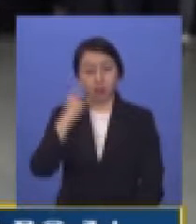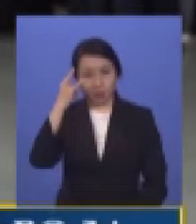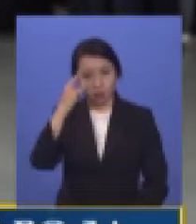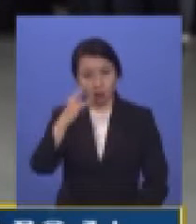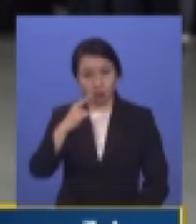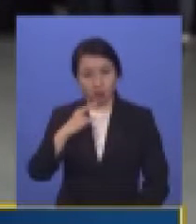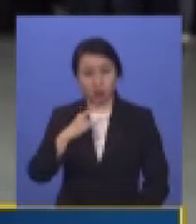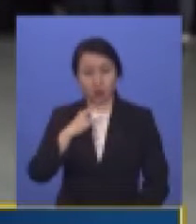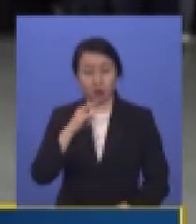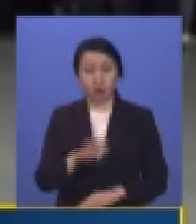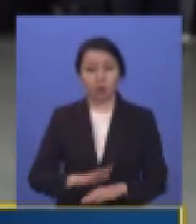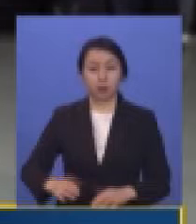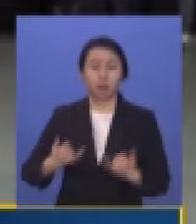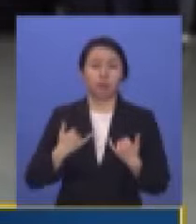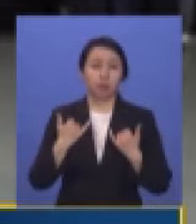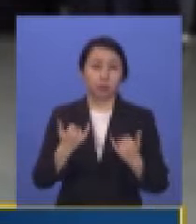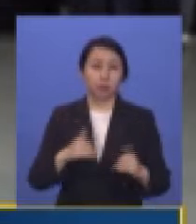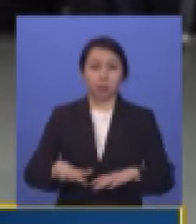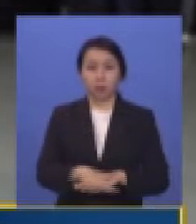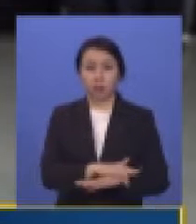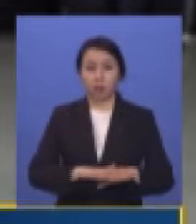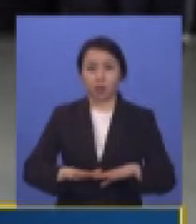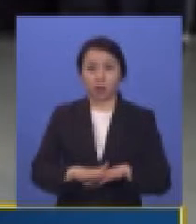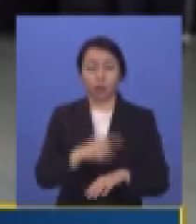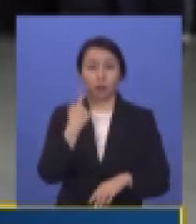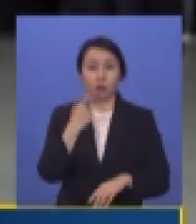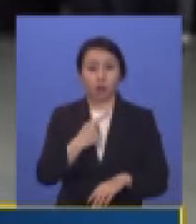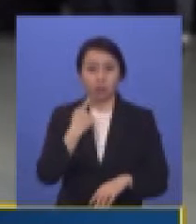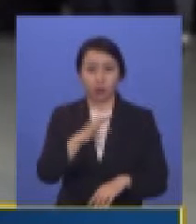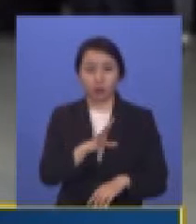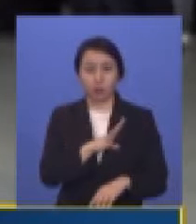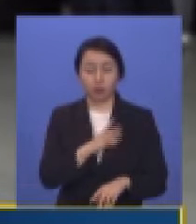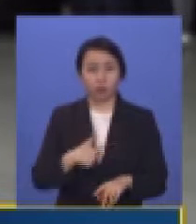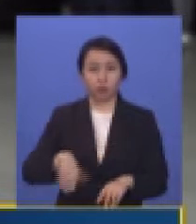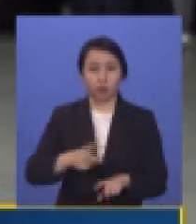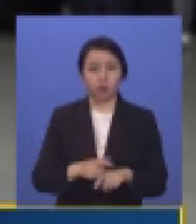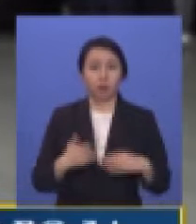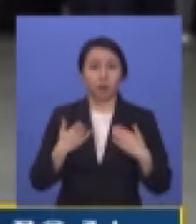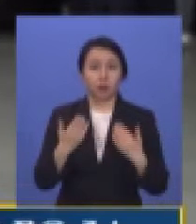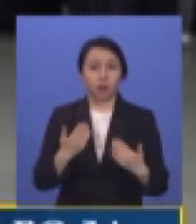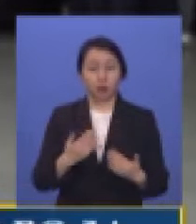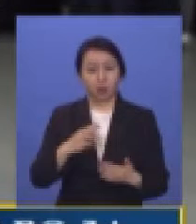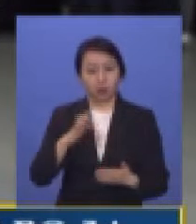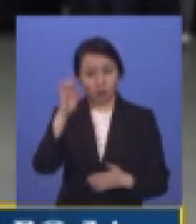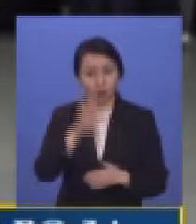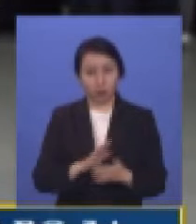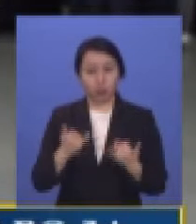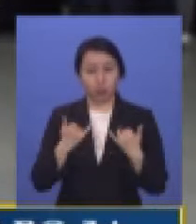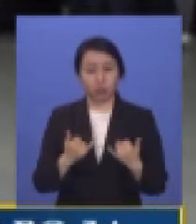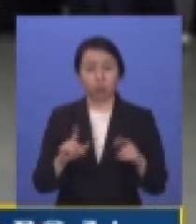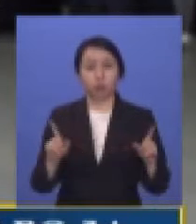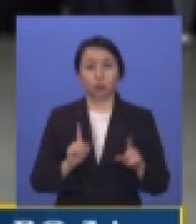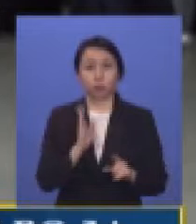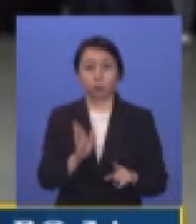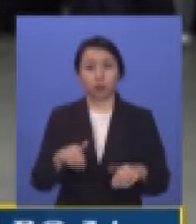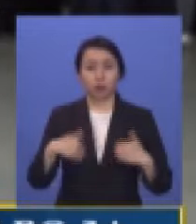Казахстана принадлежит народу. Как раньше это было, принадлежало государству, теперь такое изменение будет, что принадлежать